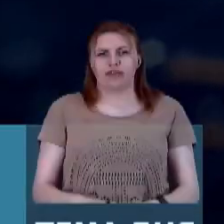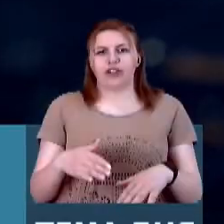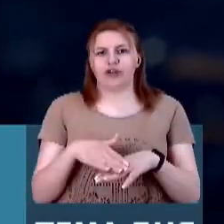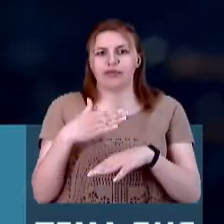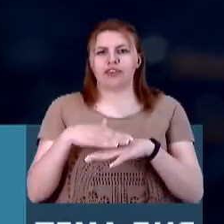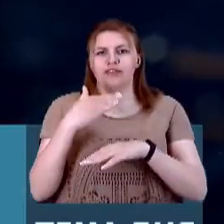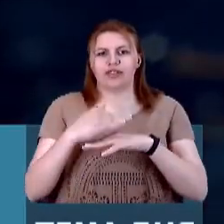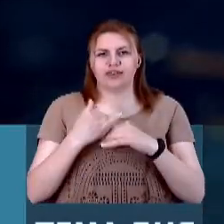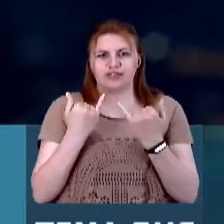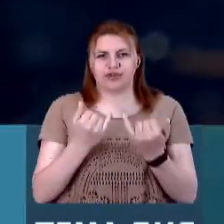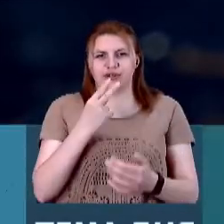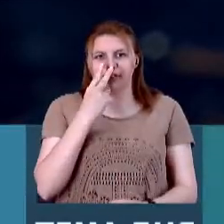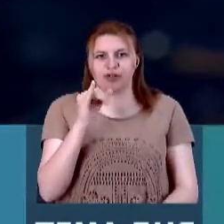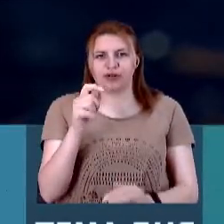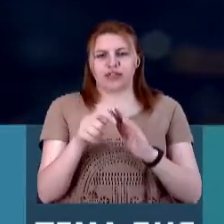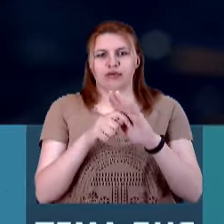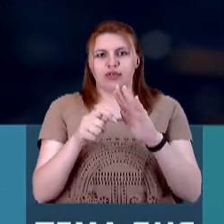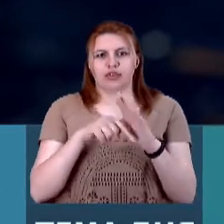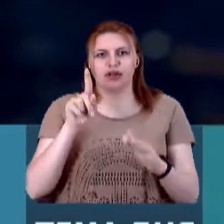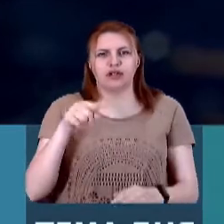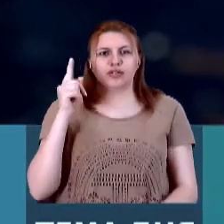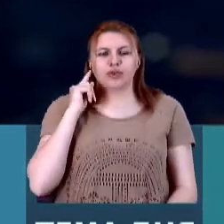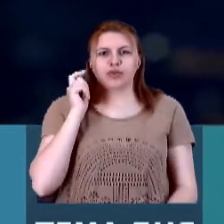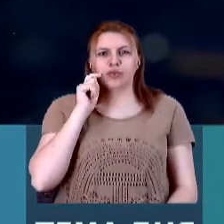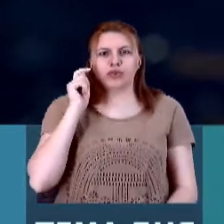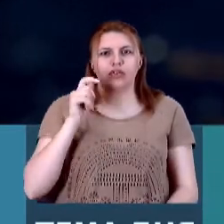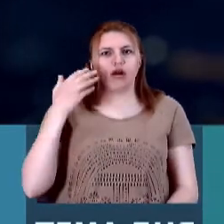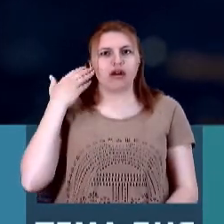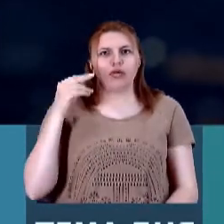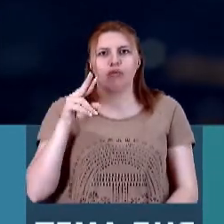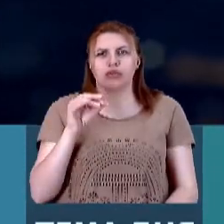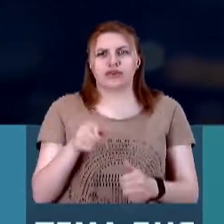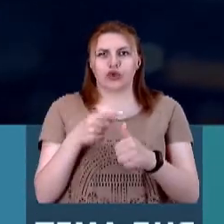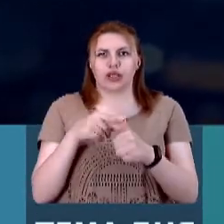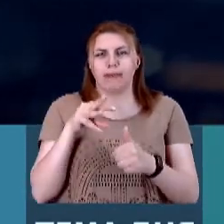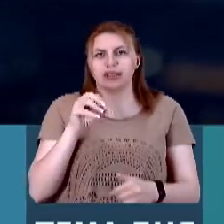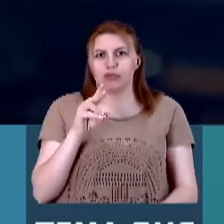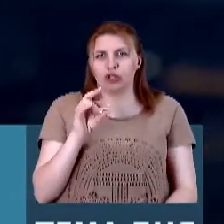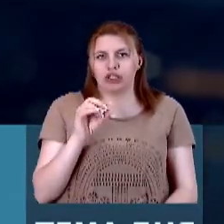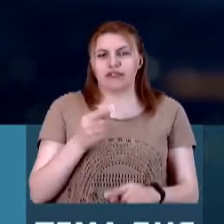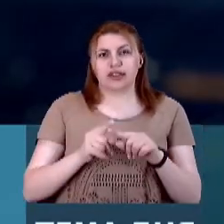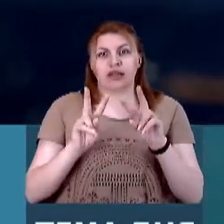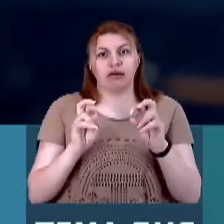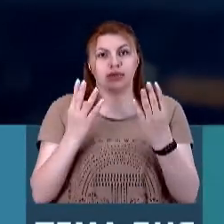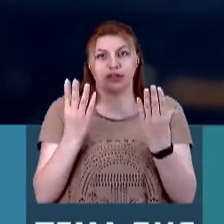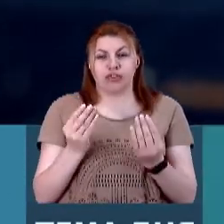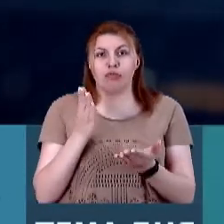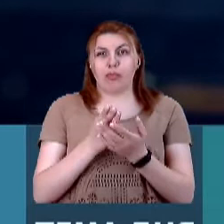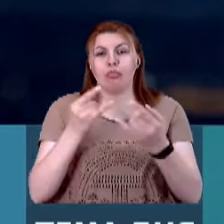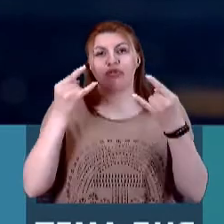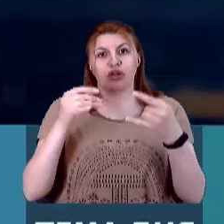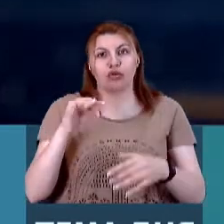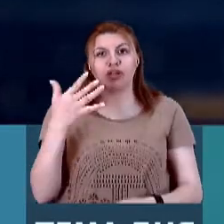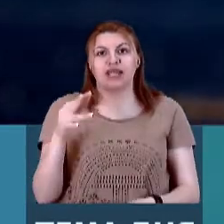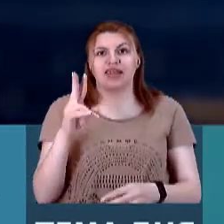Доброго вечора, шановні глядачі телеканалу UA Донбас, а також слухачі українського радіо Пульс. Мене звуть Максим Бондарєв. Це проект «Тема дня». Працюємо в прямому ефірі